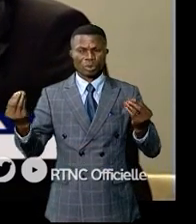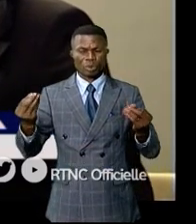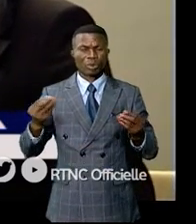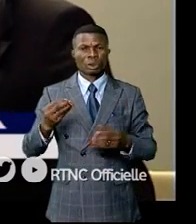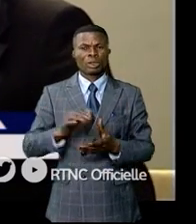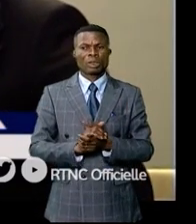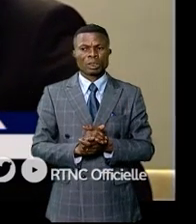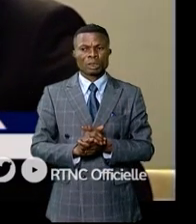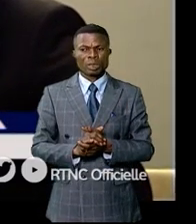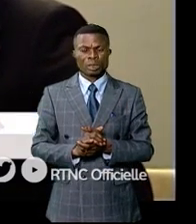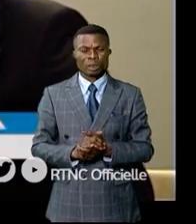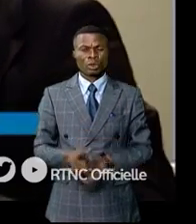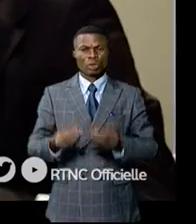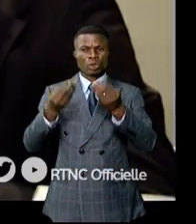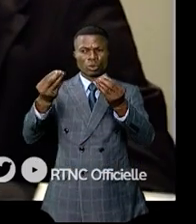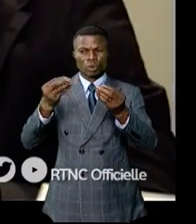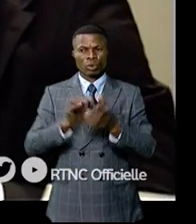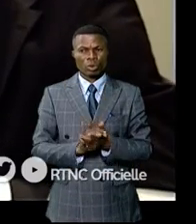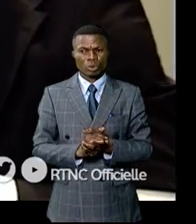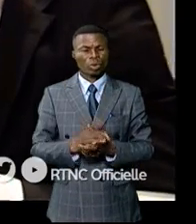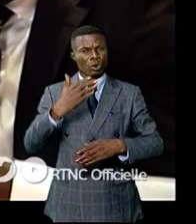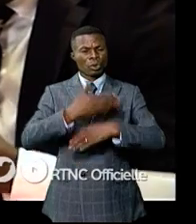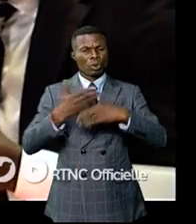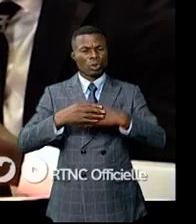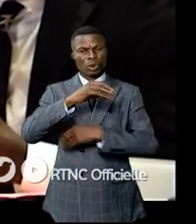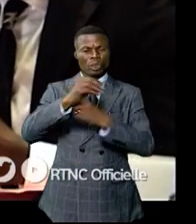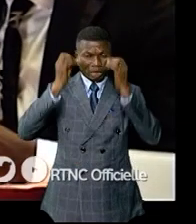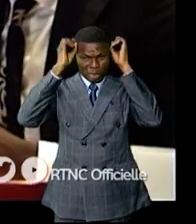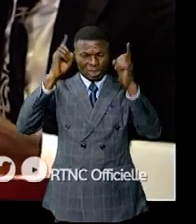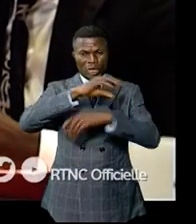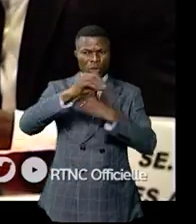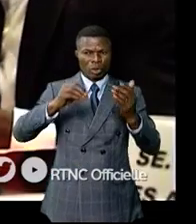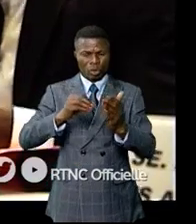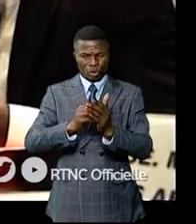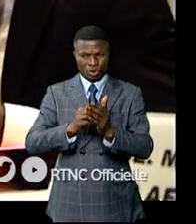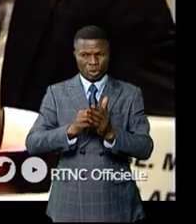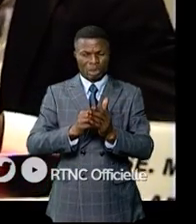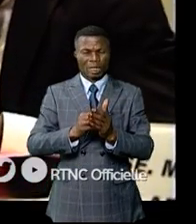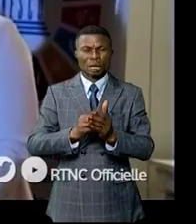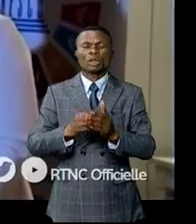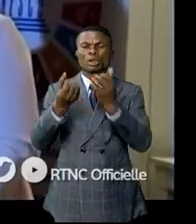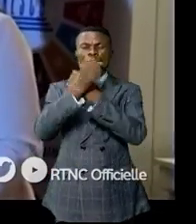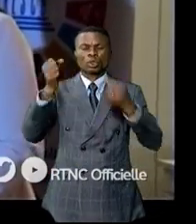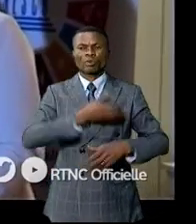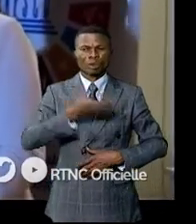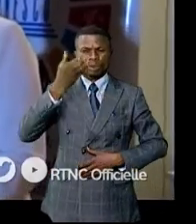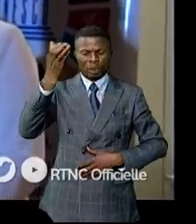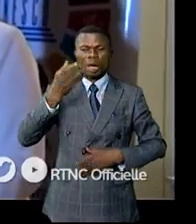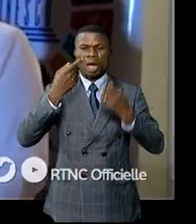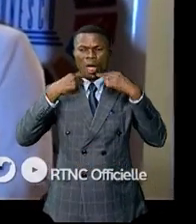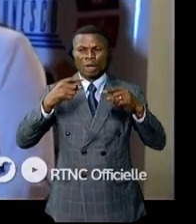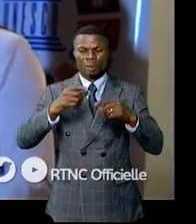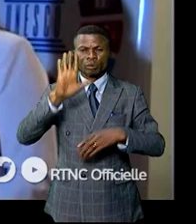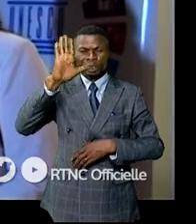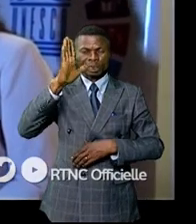mis l'éducation au cœur des grandes priorités de son quinquennat. Il s'y est de rappeler que les